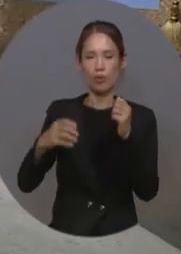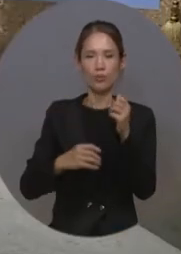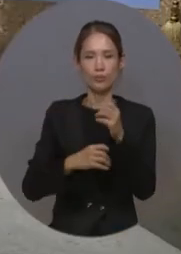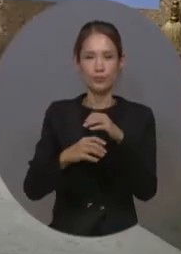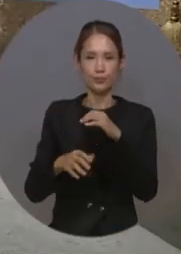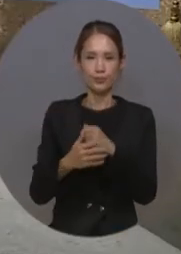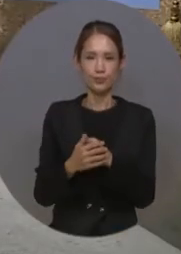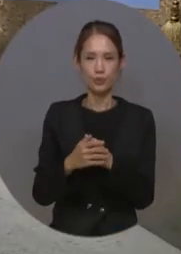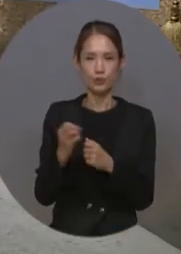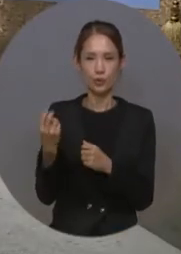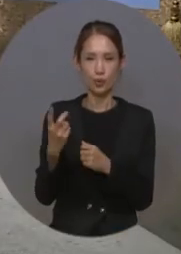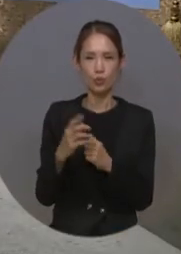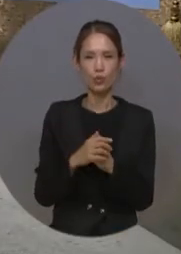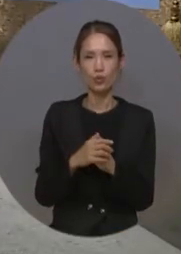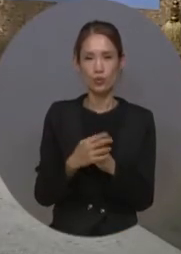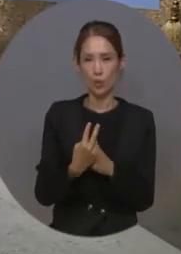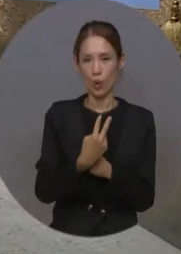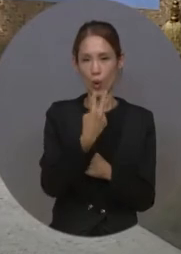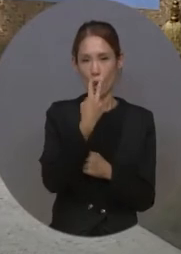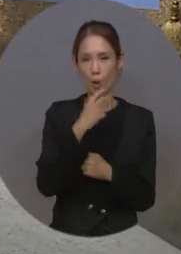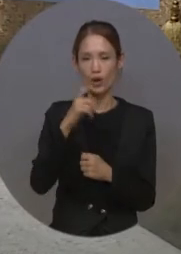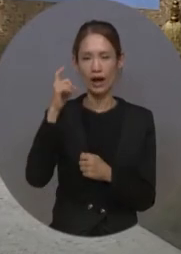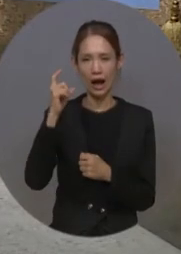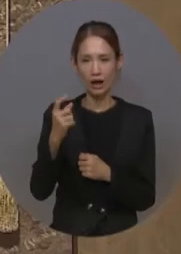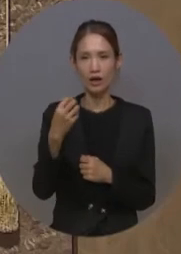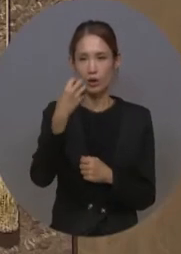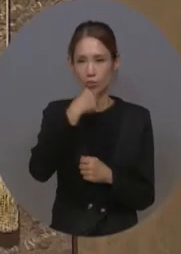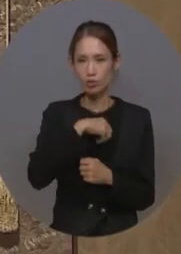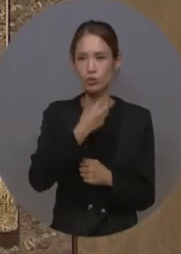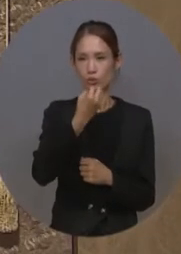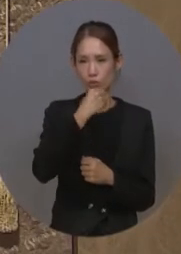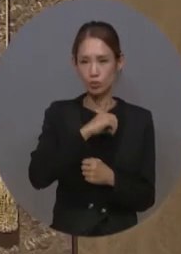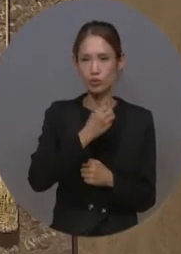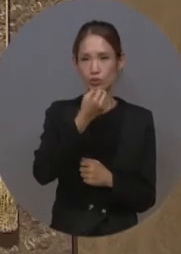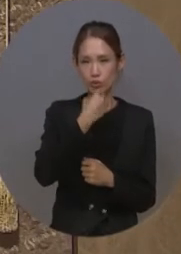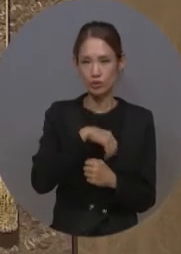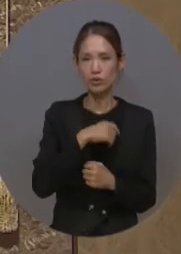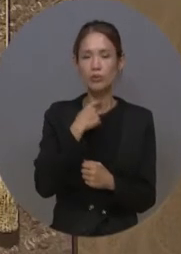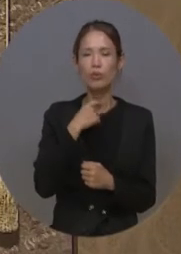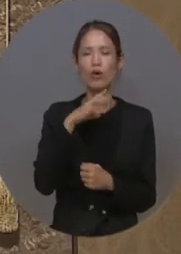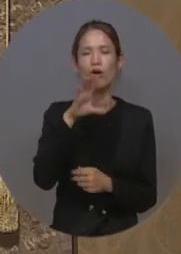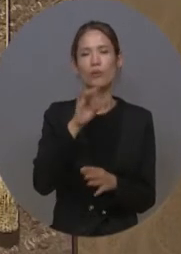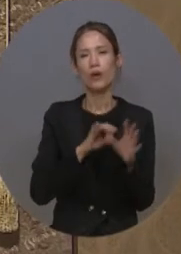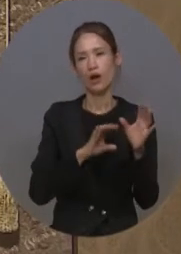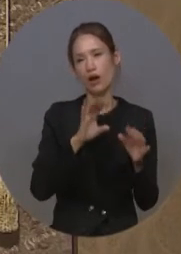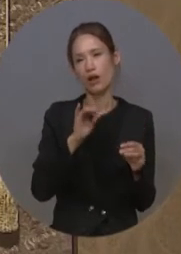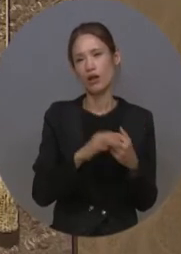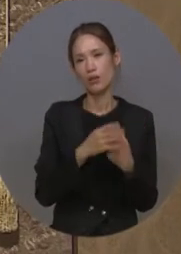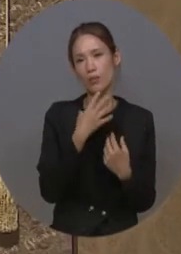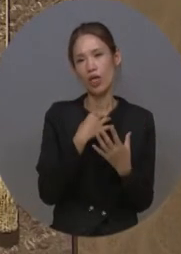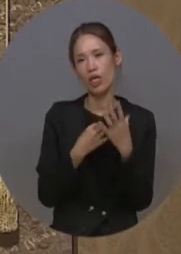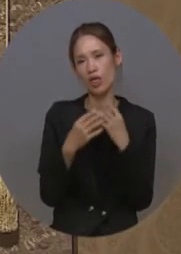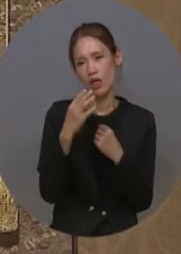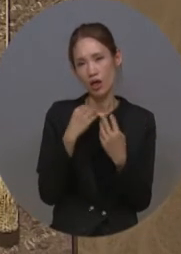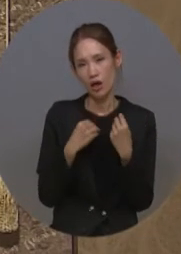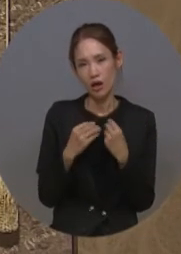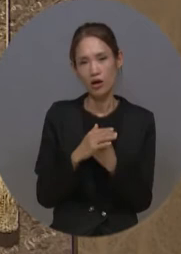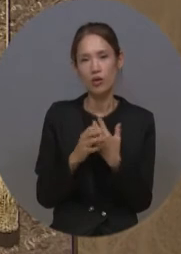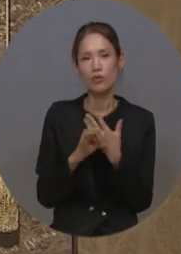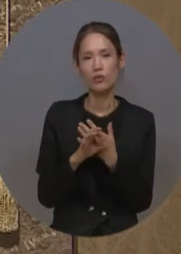또 양압기는 그것뿐만이 아니라 공기를 강제로 불어넣으니까 기도가 목이 되게 마르거든요. 목이 마르면 어떤 현상이